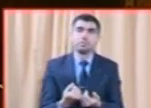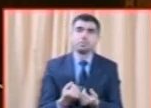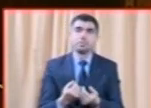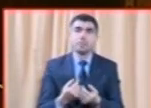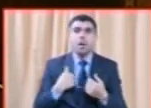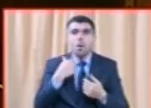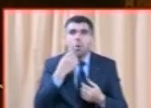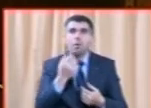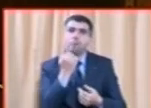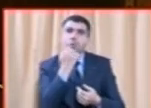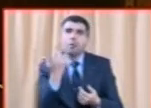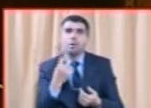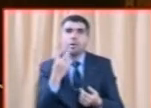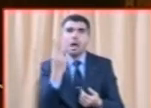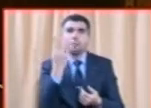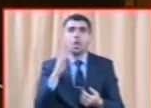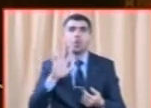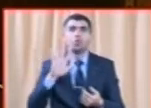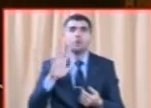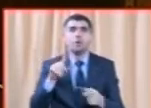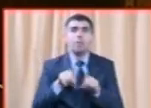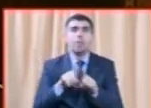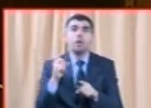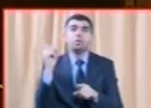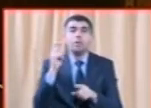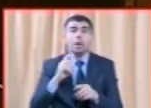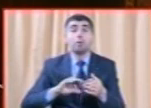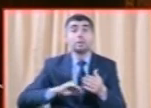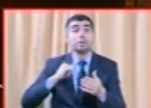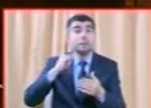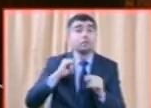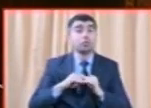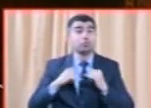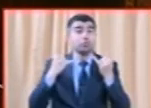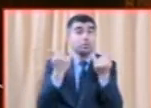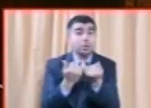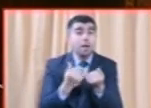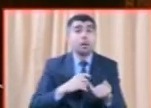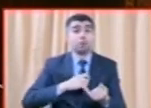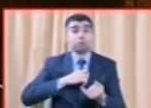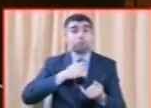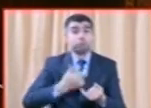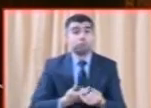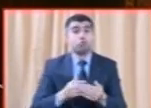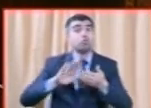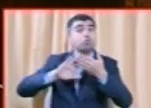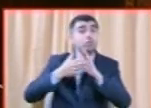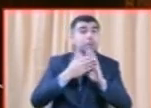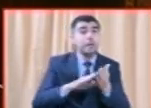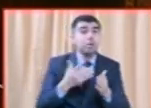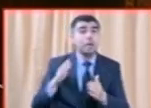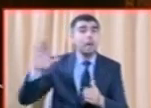يوم 25 في شهر 10 اجتمع المحامون يعني في شخصي الجمعية ببني